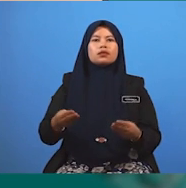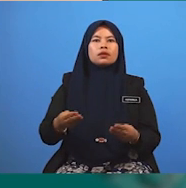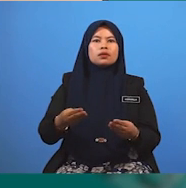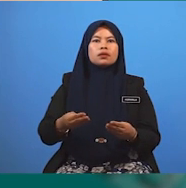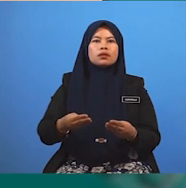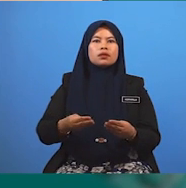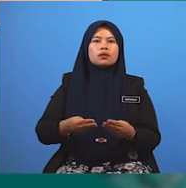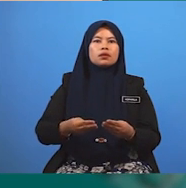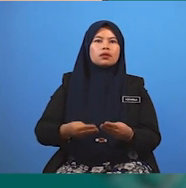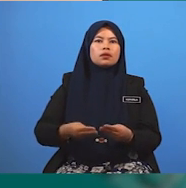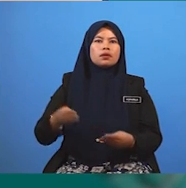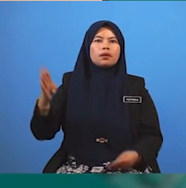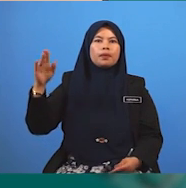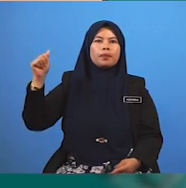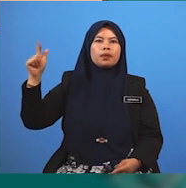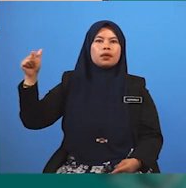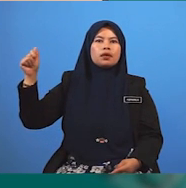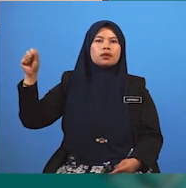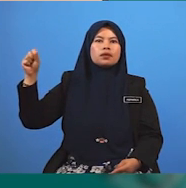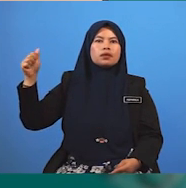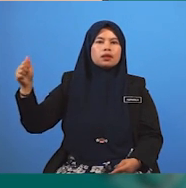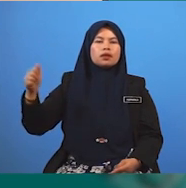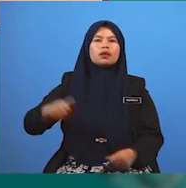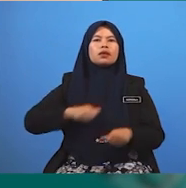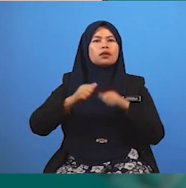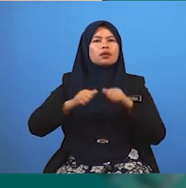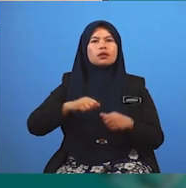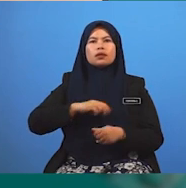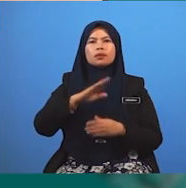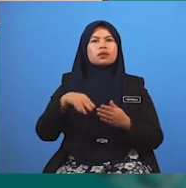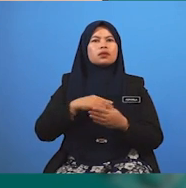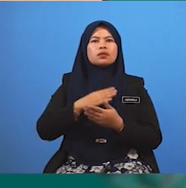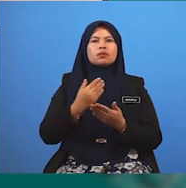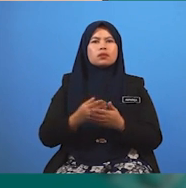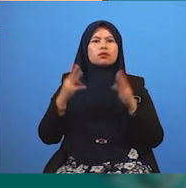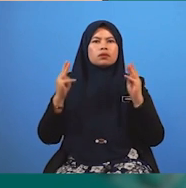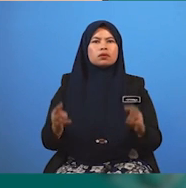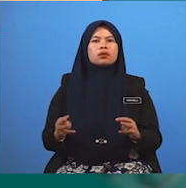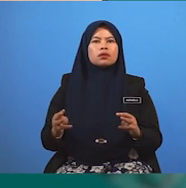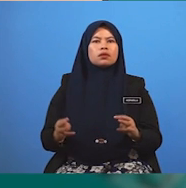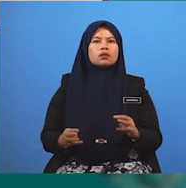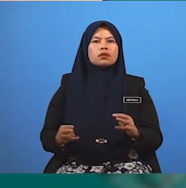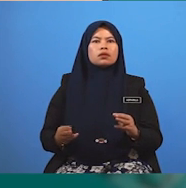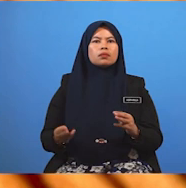kepada semua makhluk pada hari kiamat, sama ada balasan nikmat atau azab.